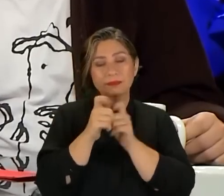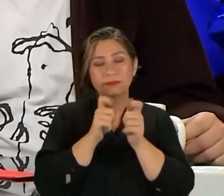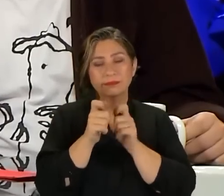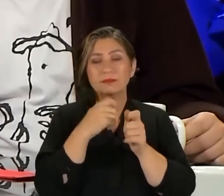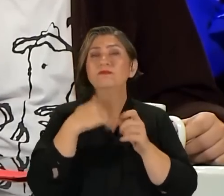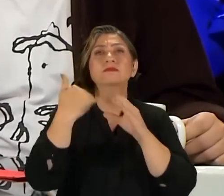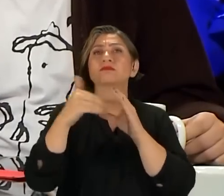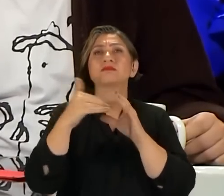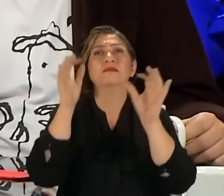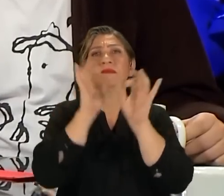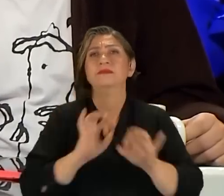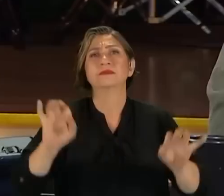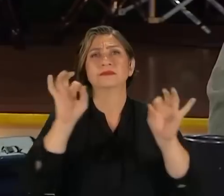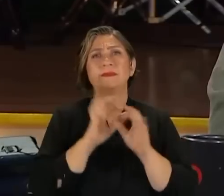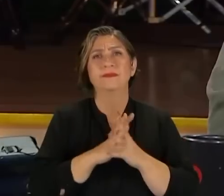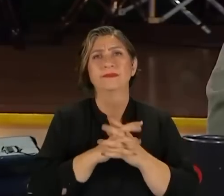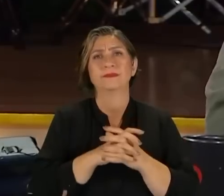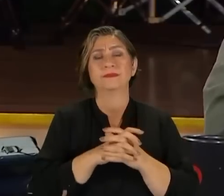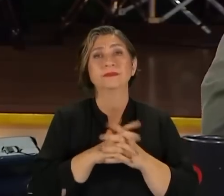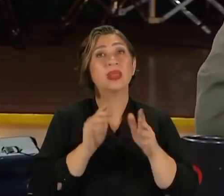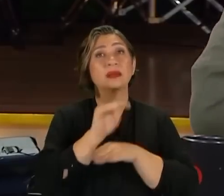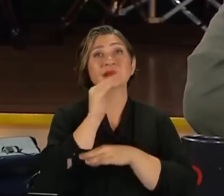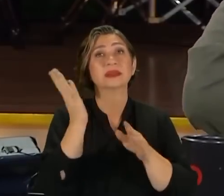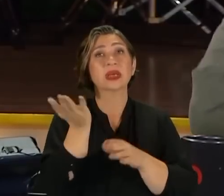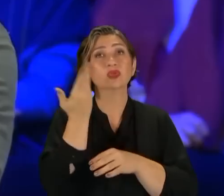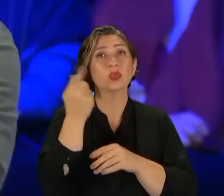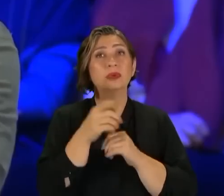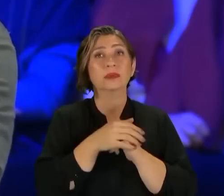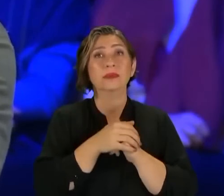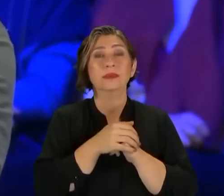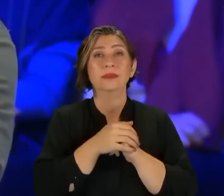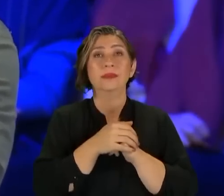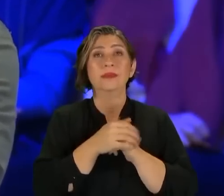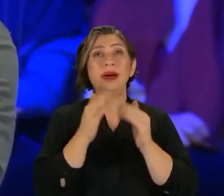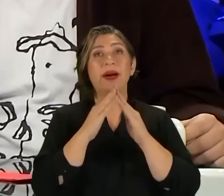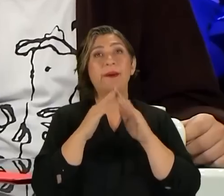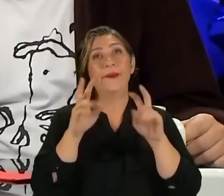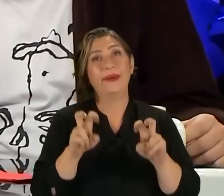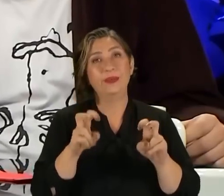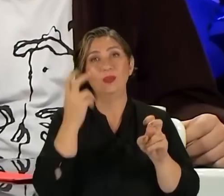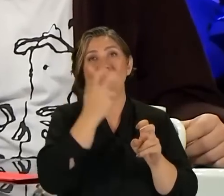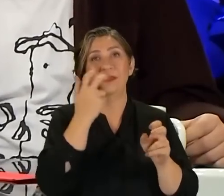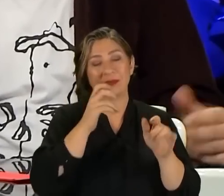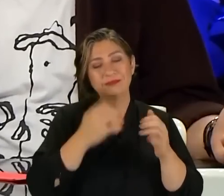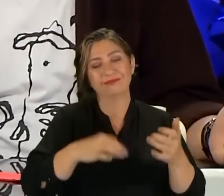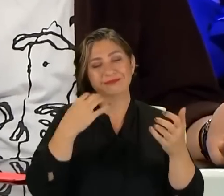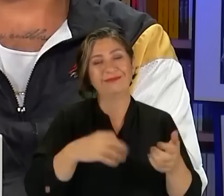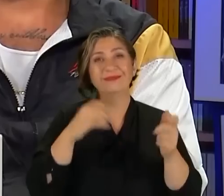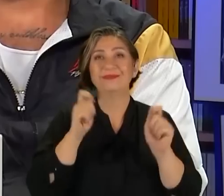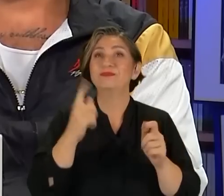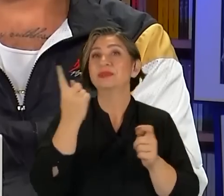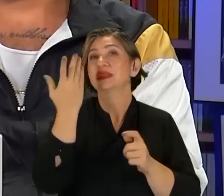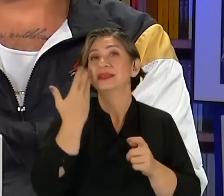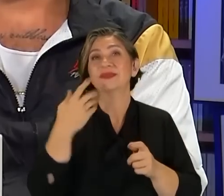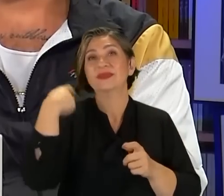Hiç post yazmıyorum mesela. Nasıl geçiyor hayatınız? Genelde evde müzik yaparak ya da bir